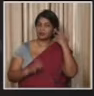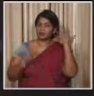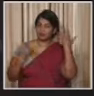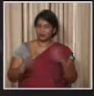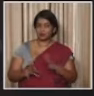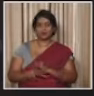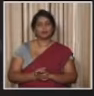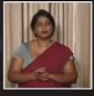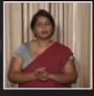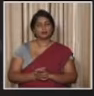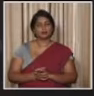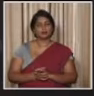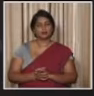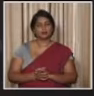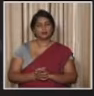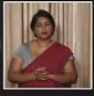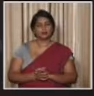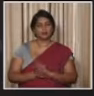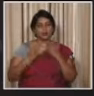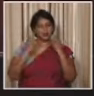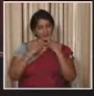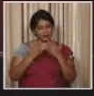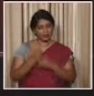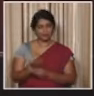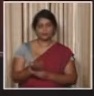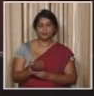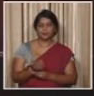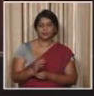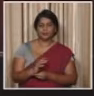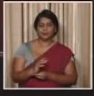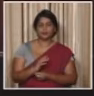wacan soal pe awasan kerana bawa misuti bawa misuti bana garu.